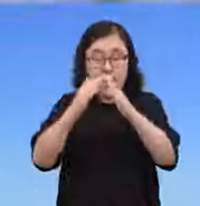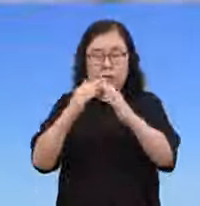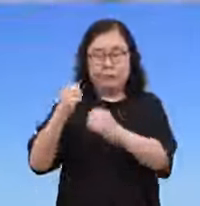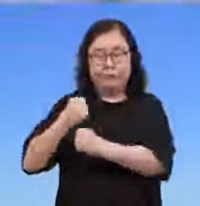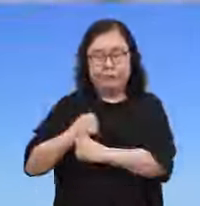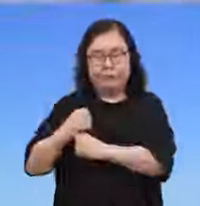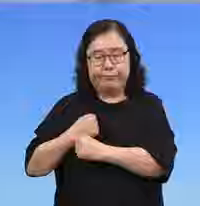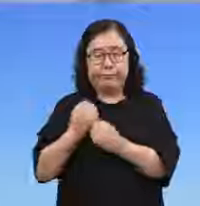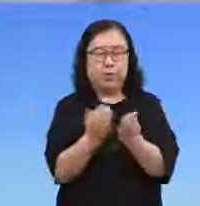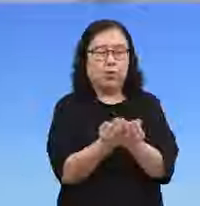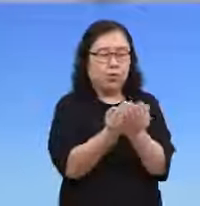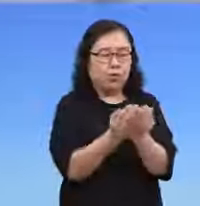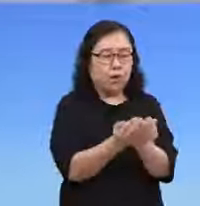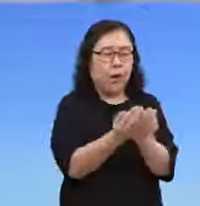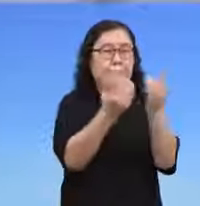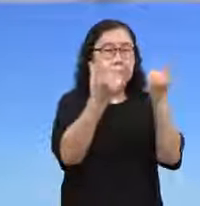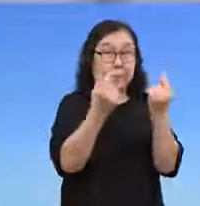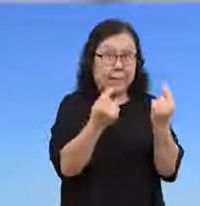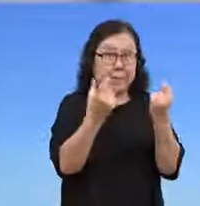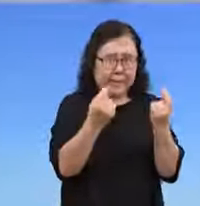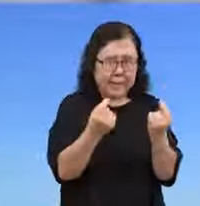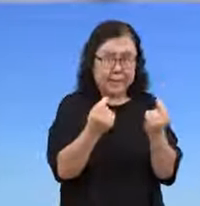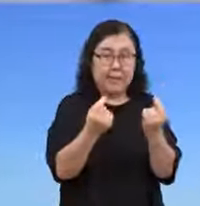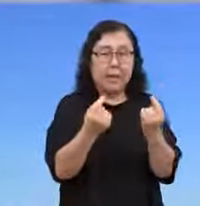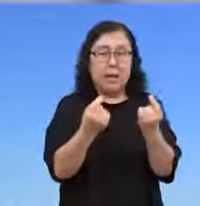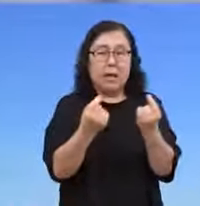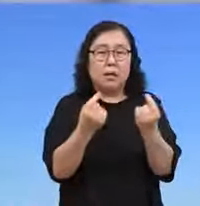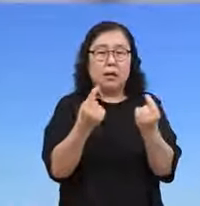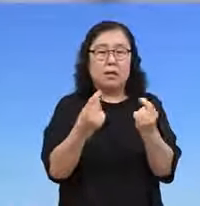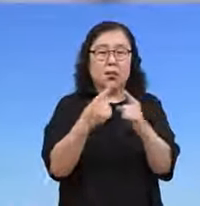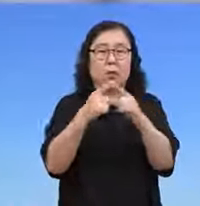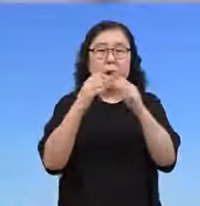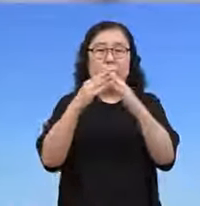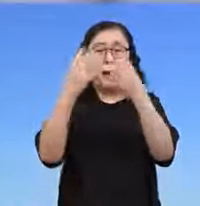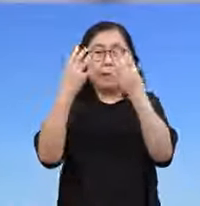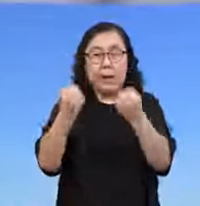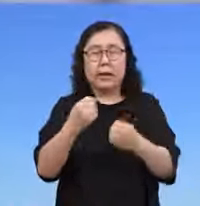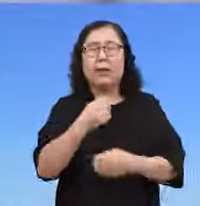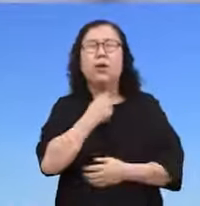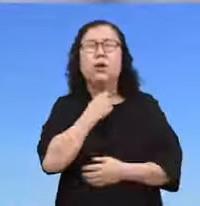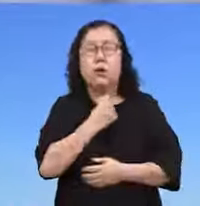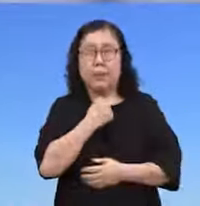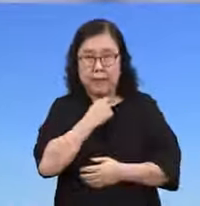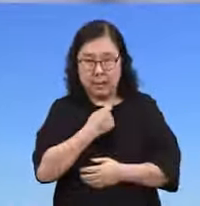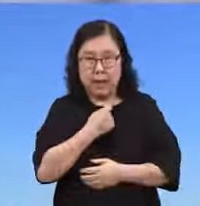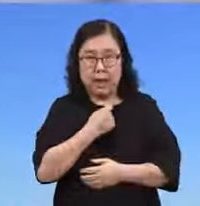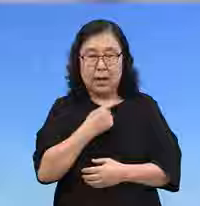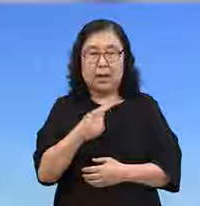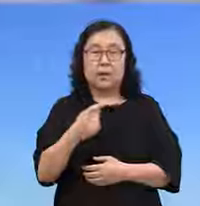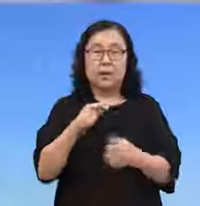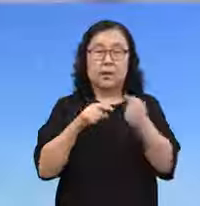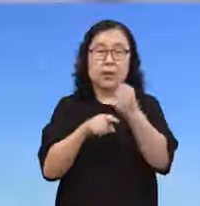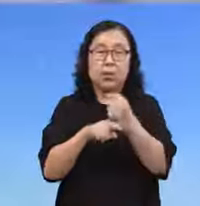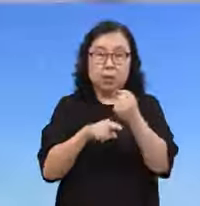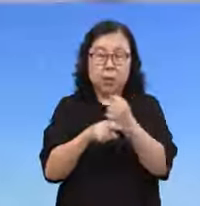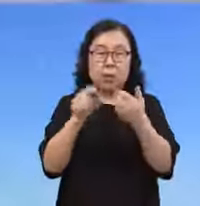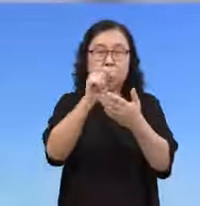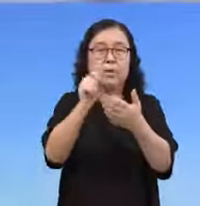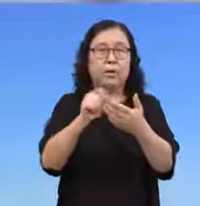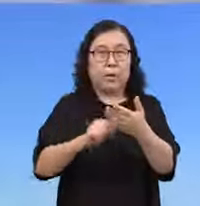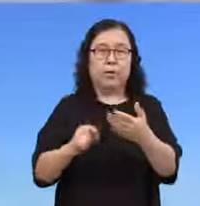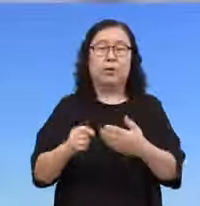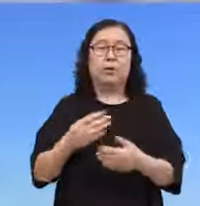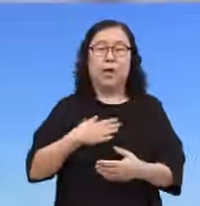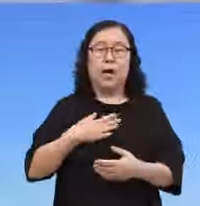안타까운 마음을 자기가 경험했던, 대학 시절에 경험했던 그 전투함을 방문하는 것으로서 피력하는 게 제게 참